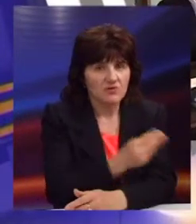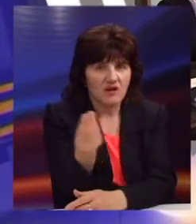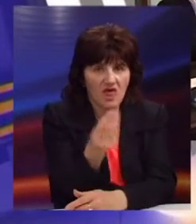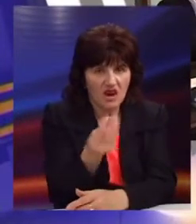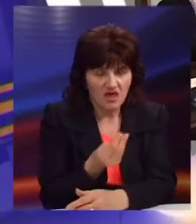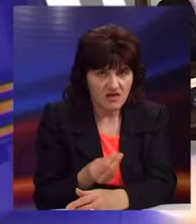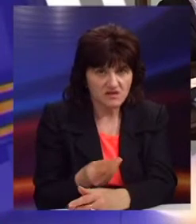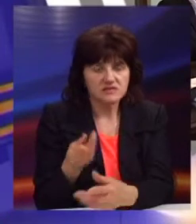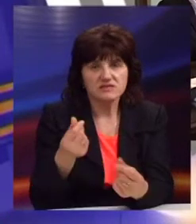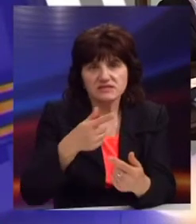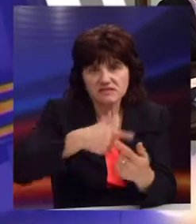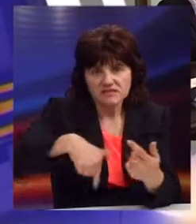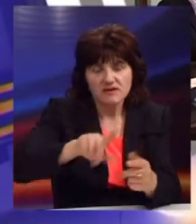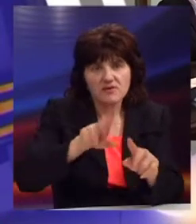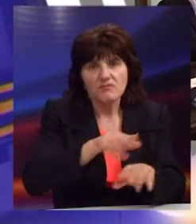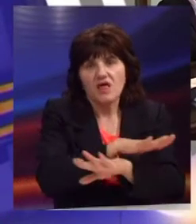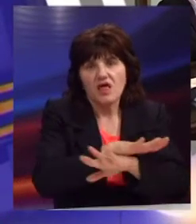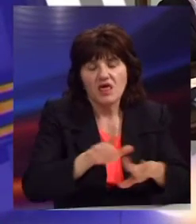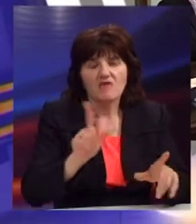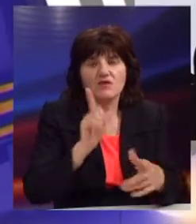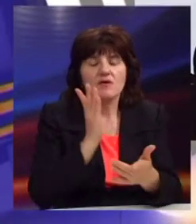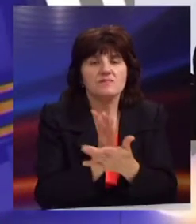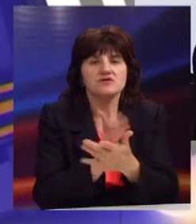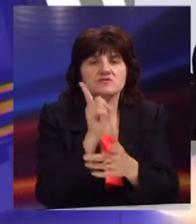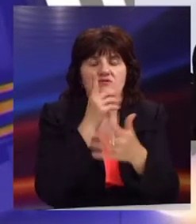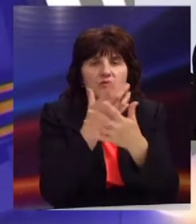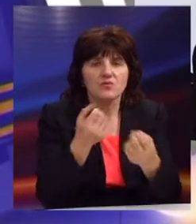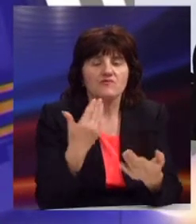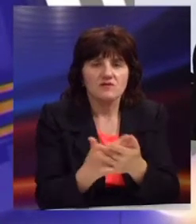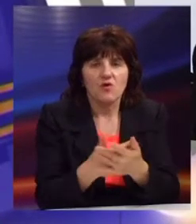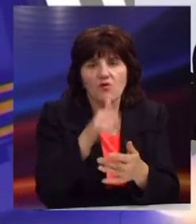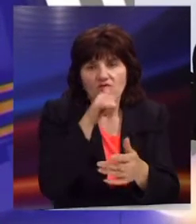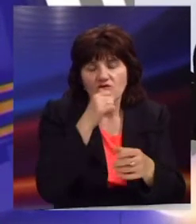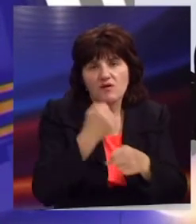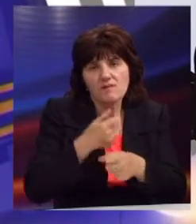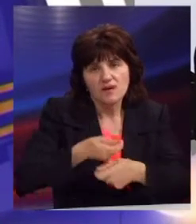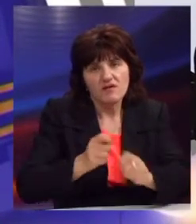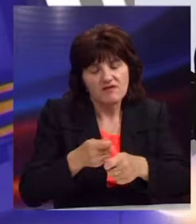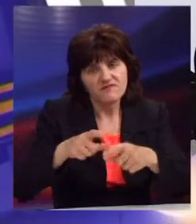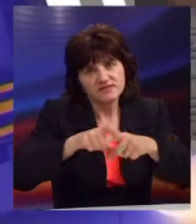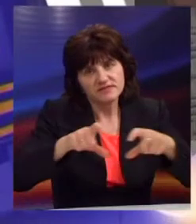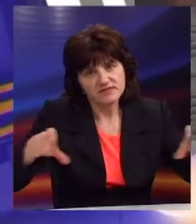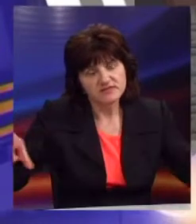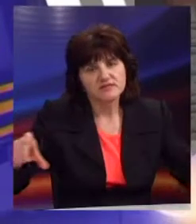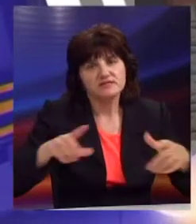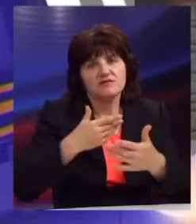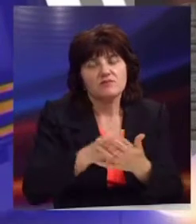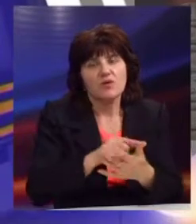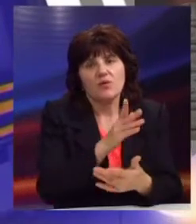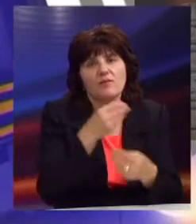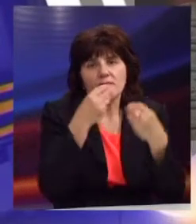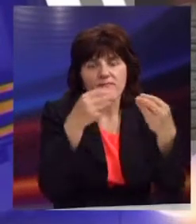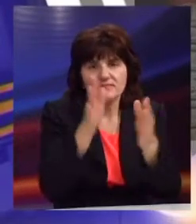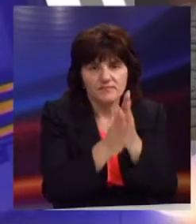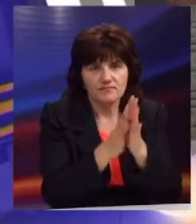uzoru na zemlje okruženja i njihova iskustva. Predstavlja se na javnim raspravama kako bi se došlo do povratne informacije, iskustava, sugestija i primedbi